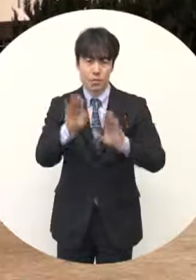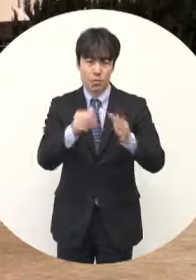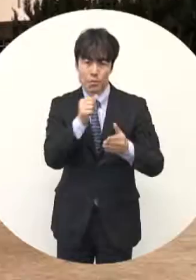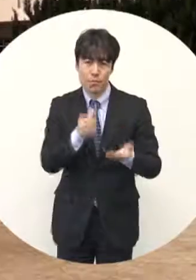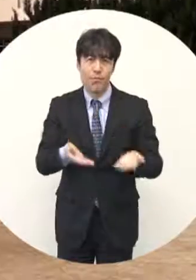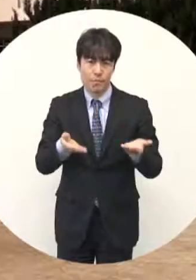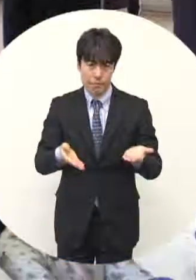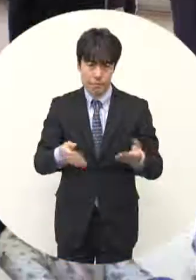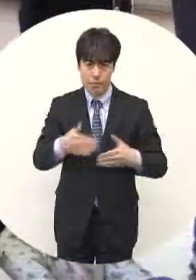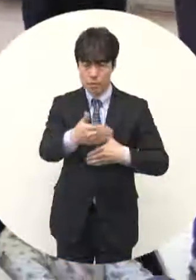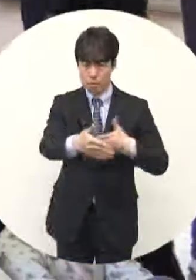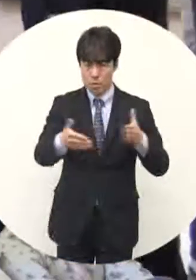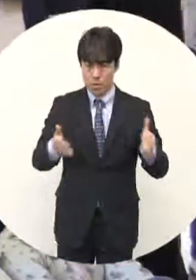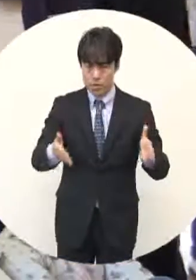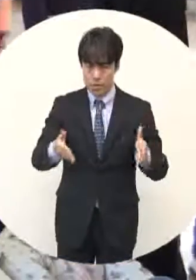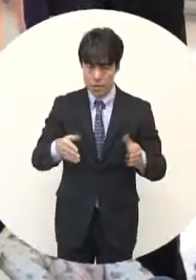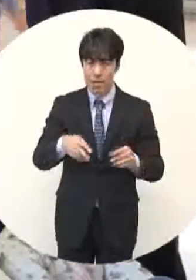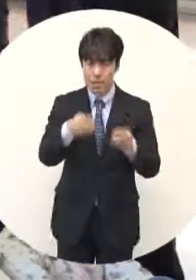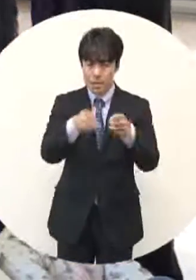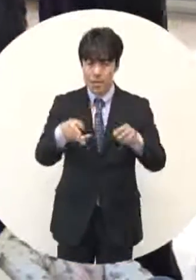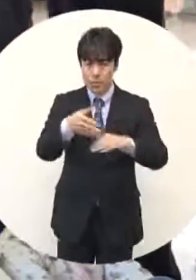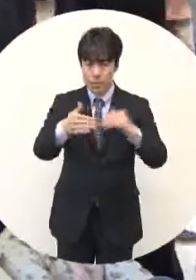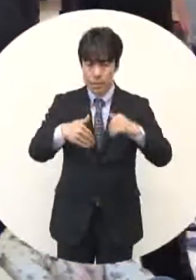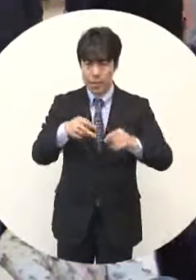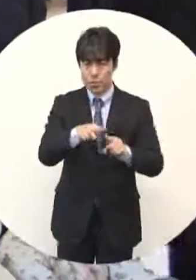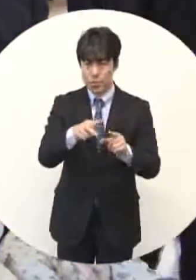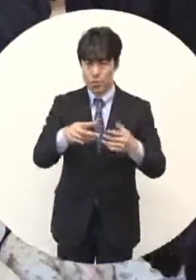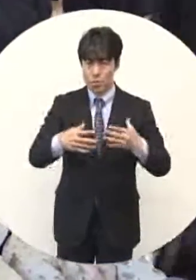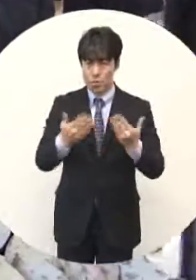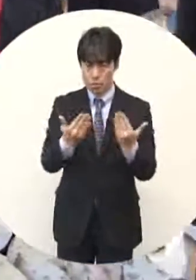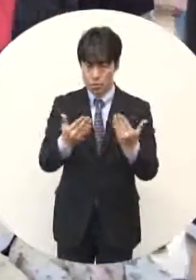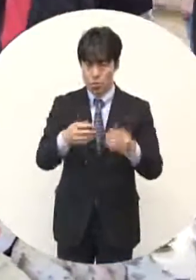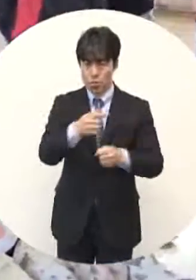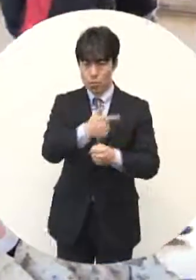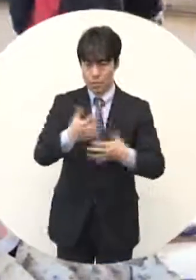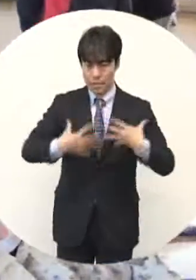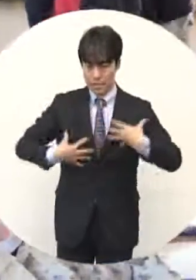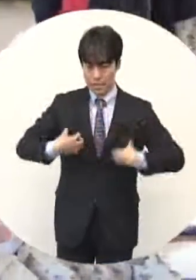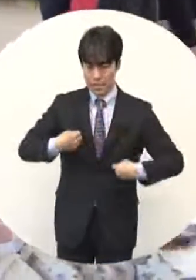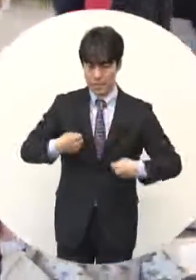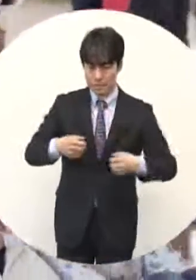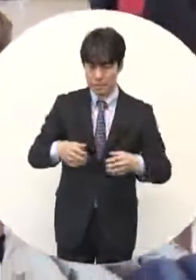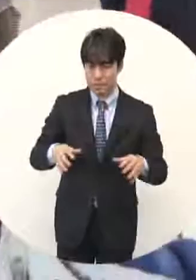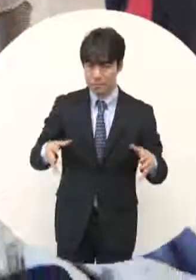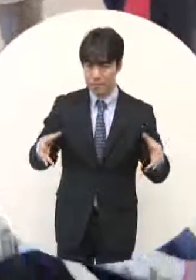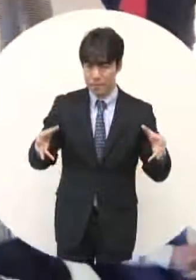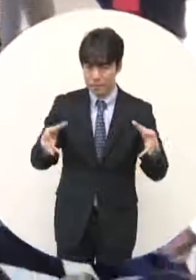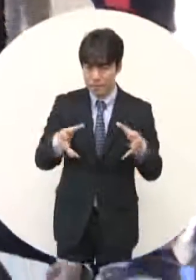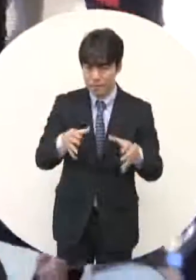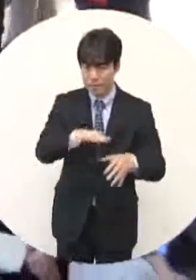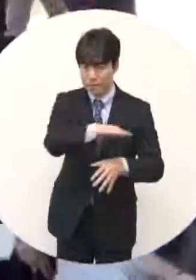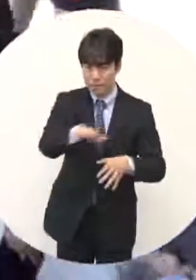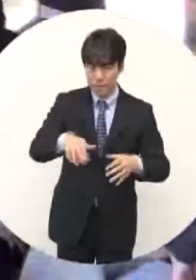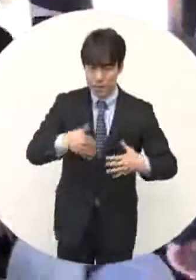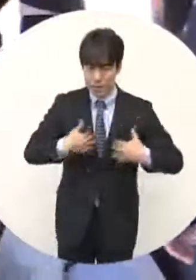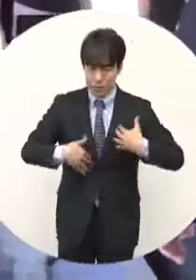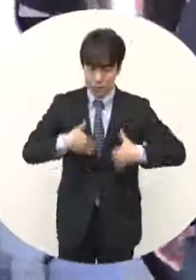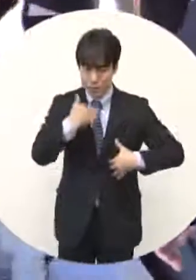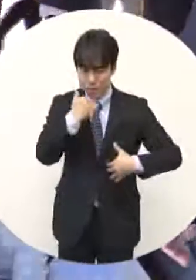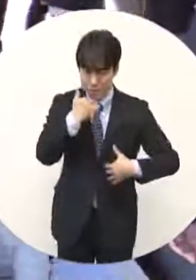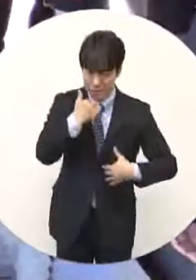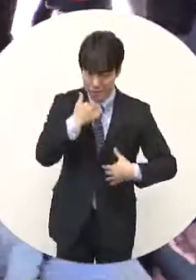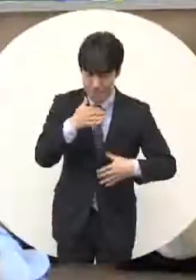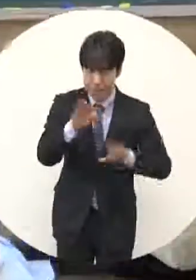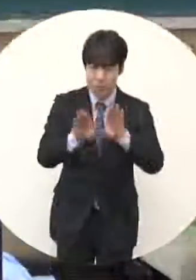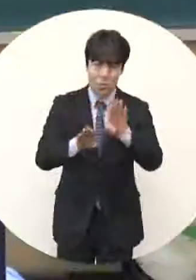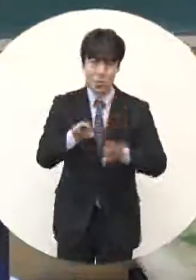教室に集まる北越谷小学校6年生の皆さん、ワクワクしている様子ですね。